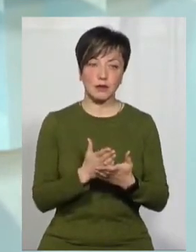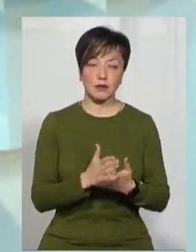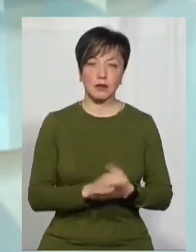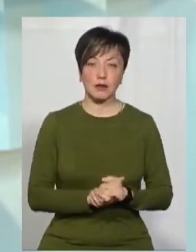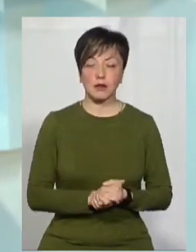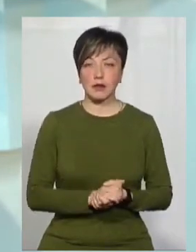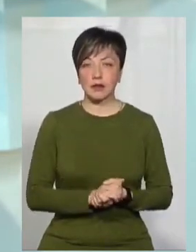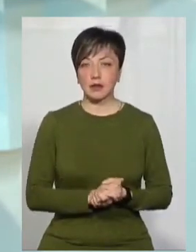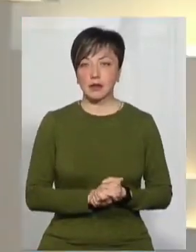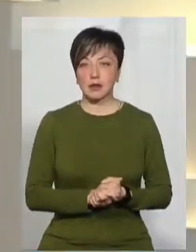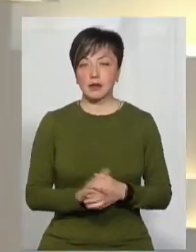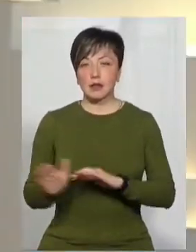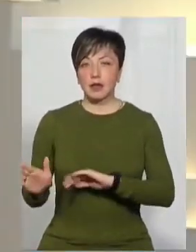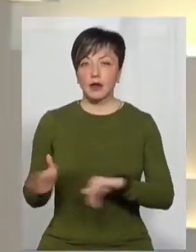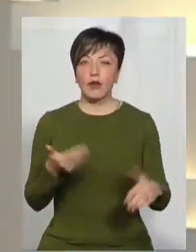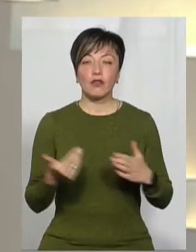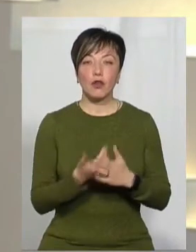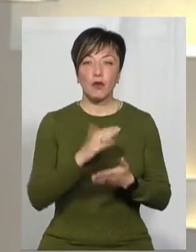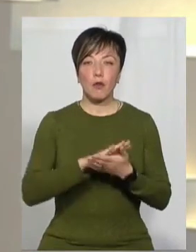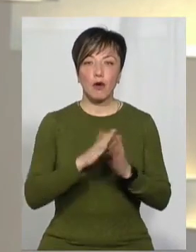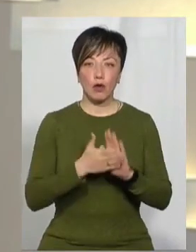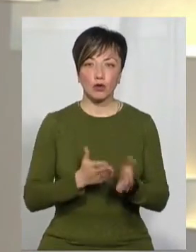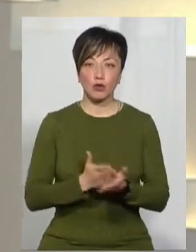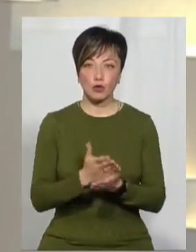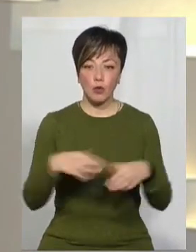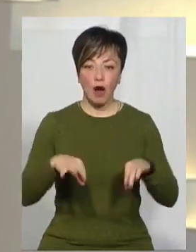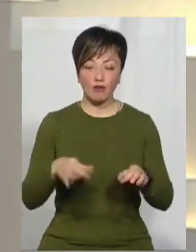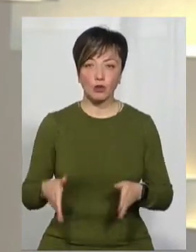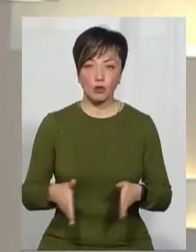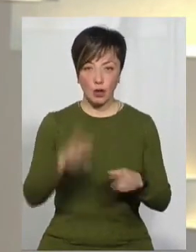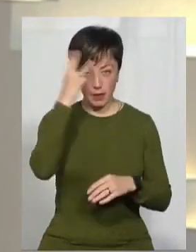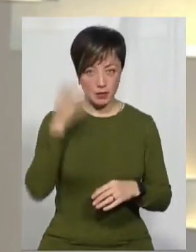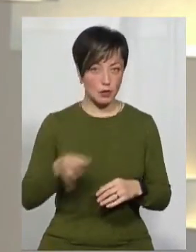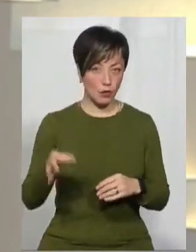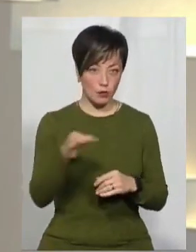капітально. От в новій редакції положення про службу автодоріг у Хмельницькій області,